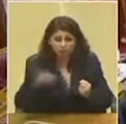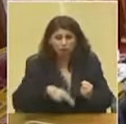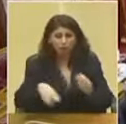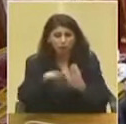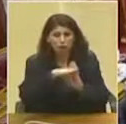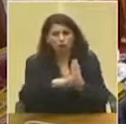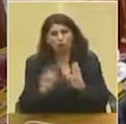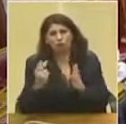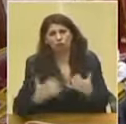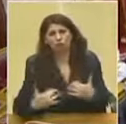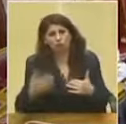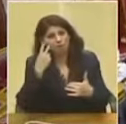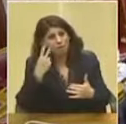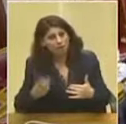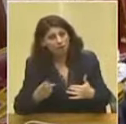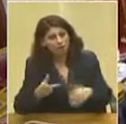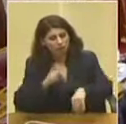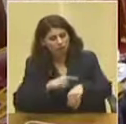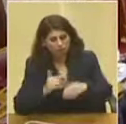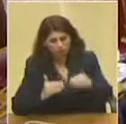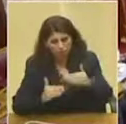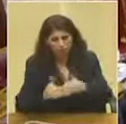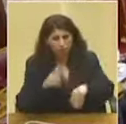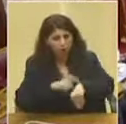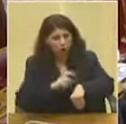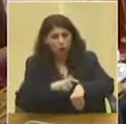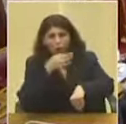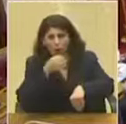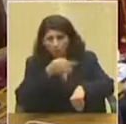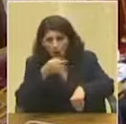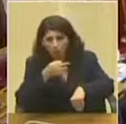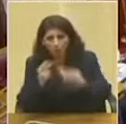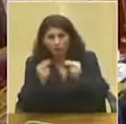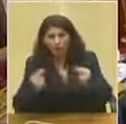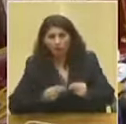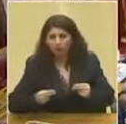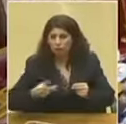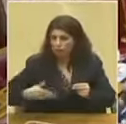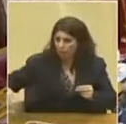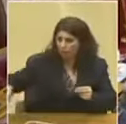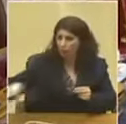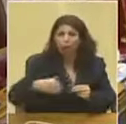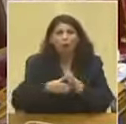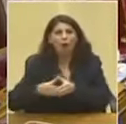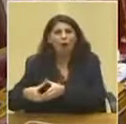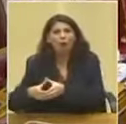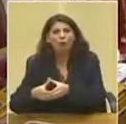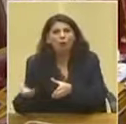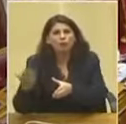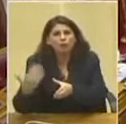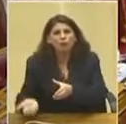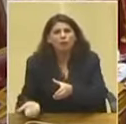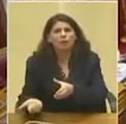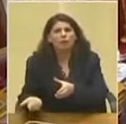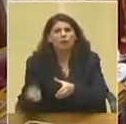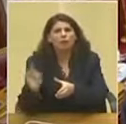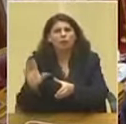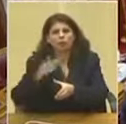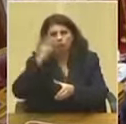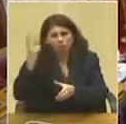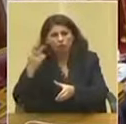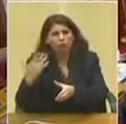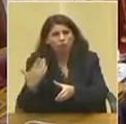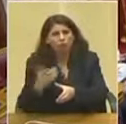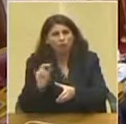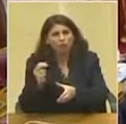συμβαίνει. Δεν τηρείτε τους χρόνους των ομιλιών, με αποτέλεσμα τα υπόλοιπα κόμματα να μην έχουμε καν το δικαίωμα του λόγου στη